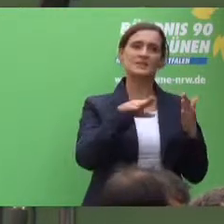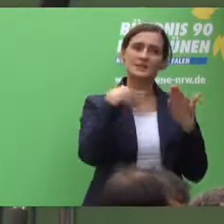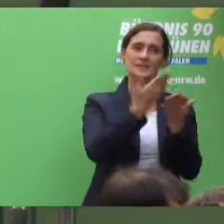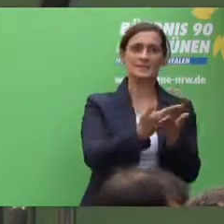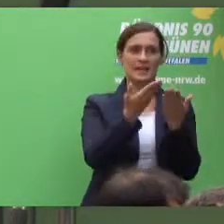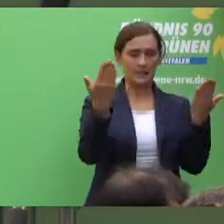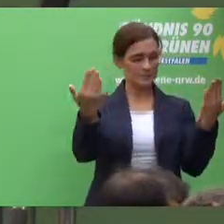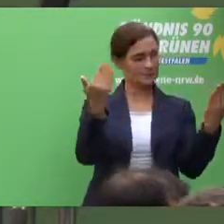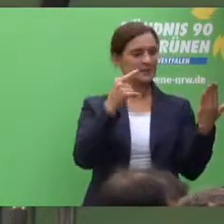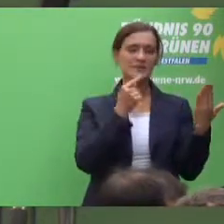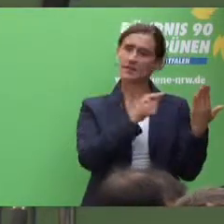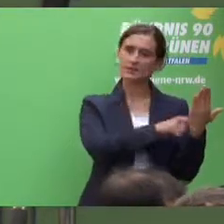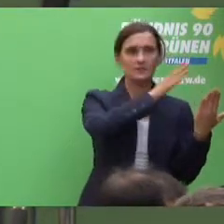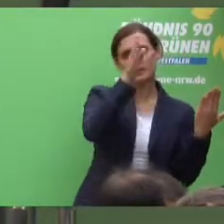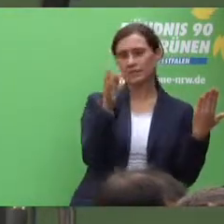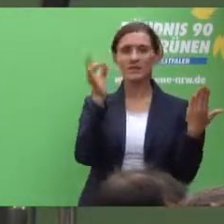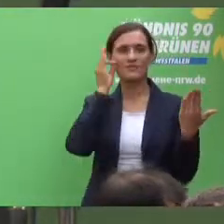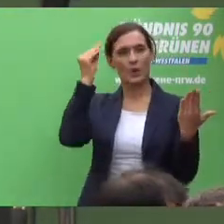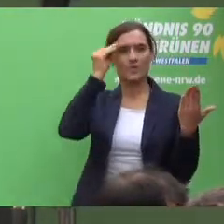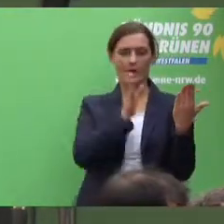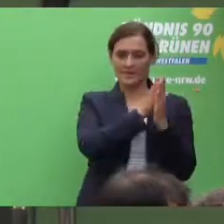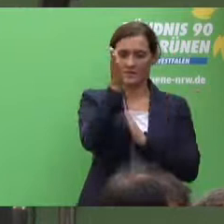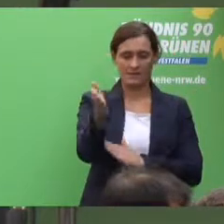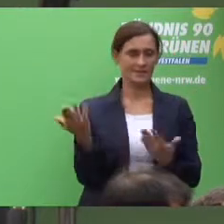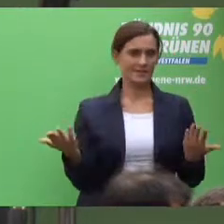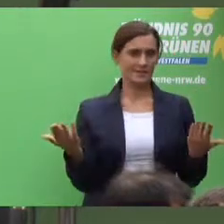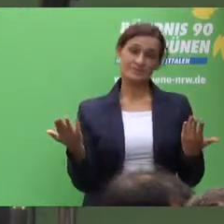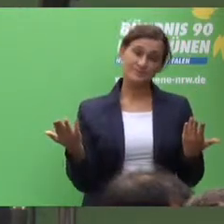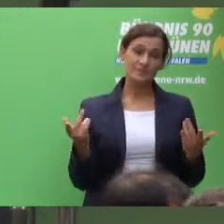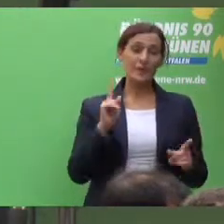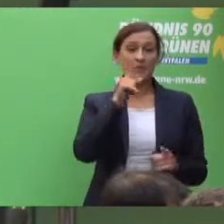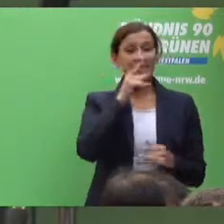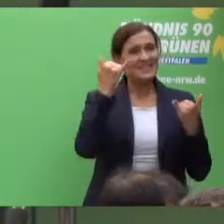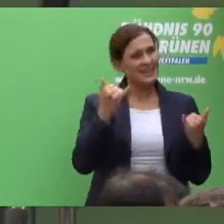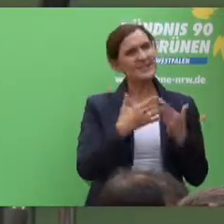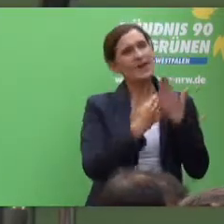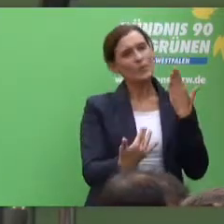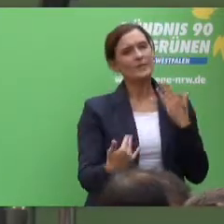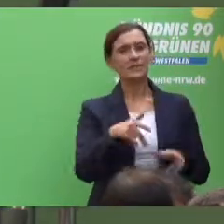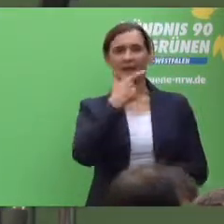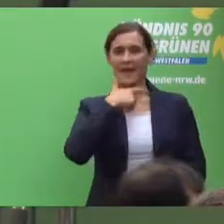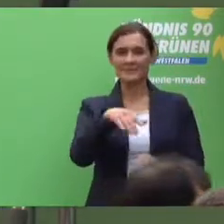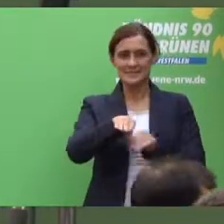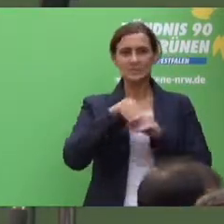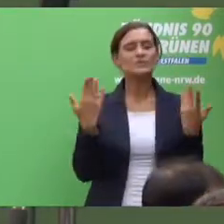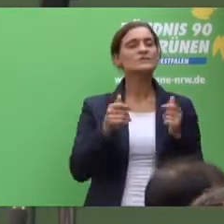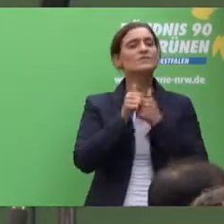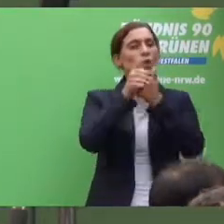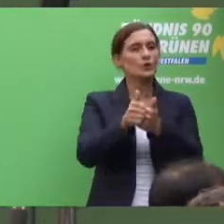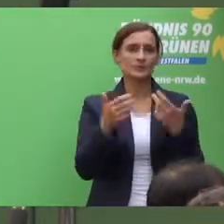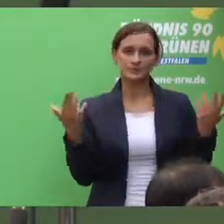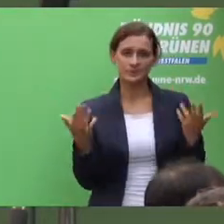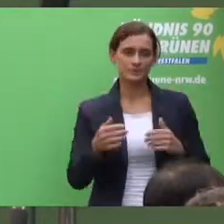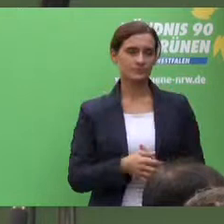allein nicht reicht. Aber wenn man das Argument mal ernst nimmt, was folgt eigentlich daraus? Das heißt doch eigentlich,